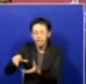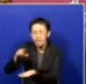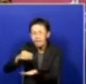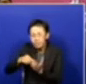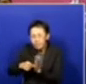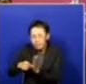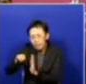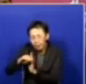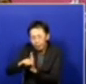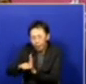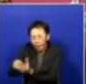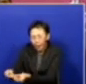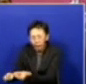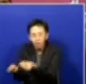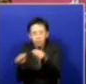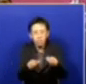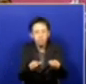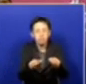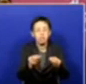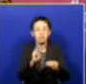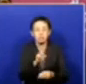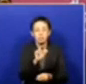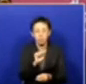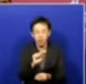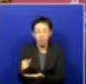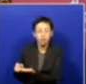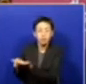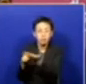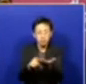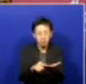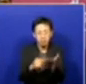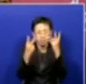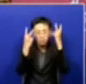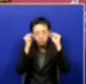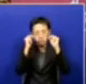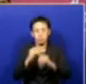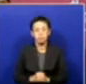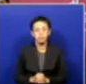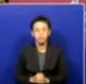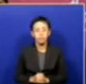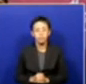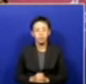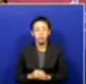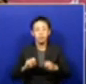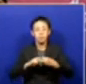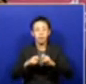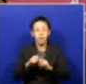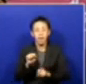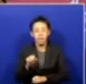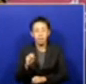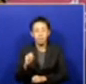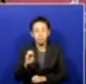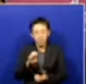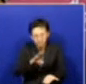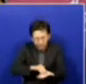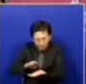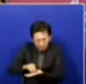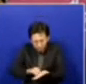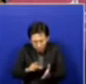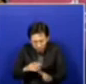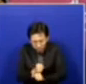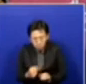ผ่านไปถึงท่านนายกรัฐมนตรีซึ่งดิฉันได้รวบรวมปัญหาของ SME ที่สภา SME นำมาเสนอคร่าวๆค่ะว่